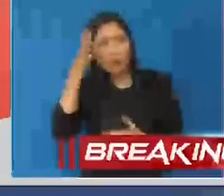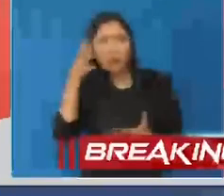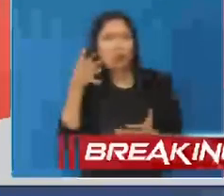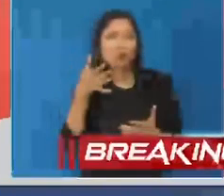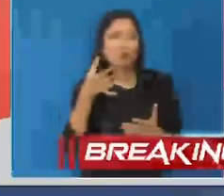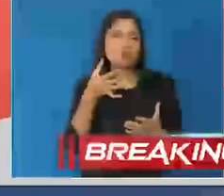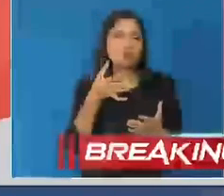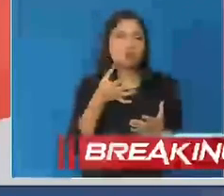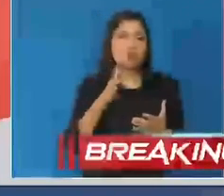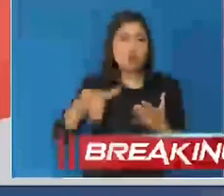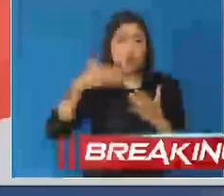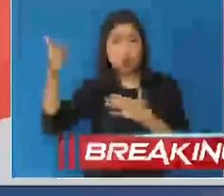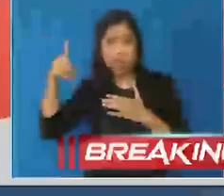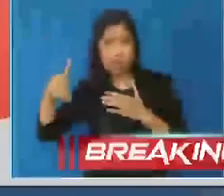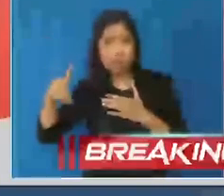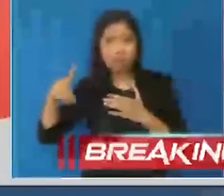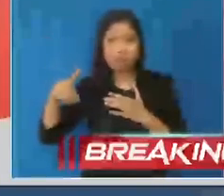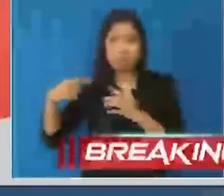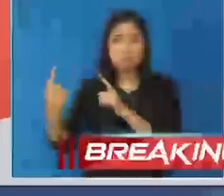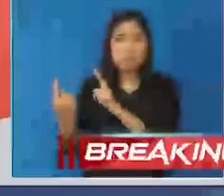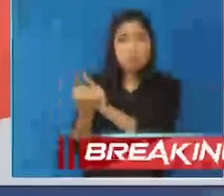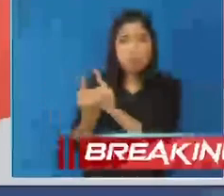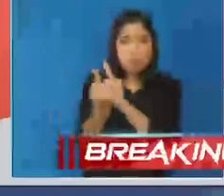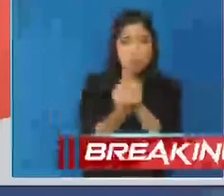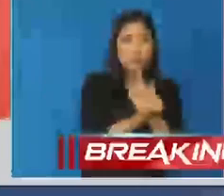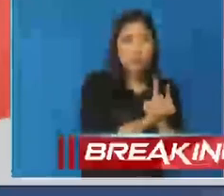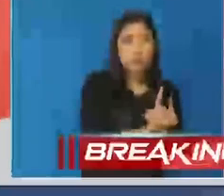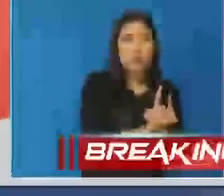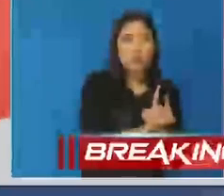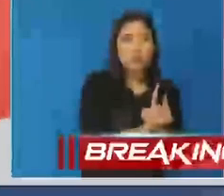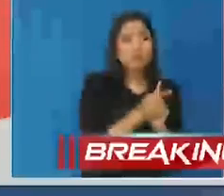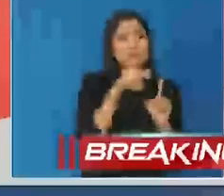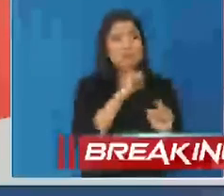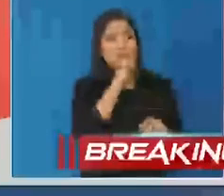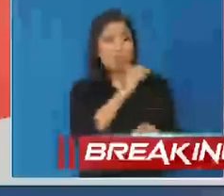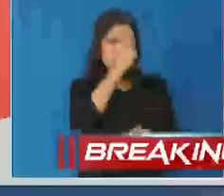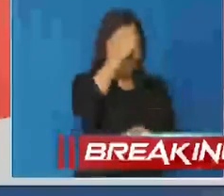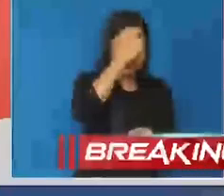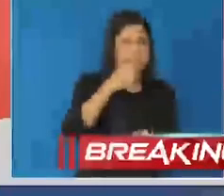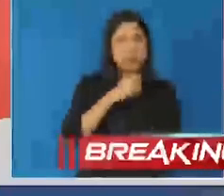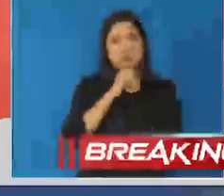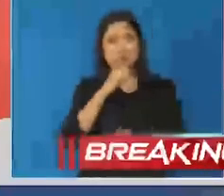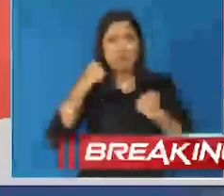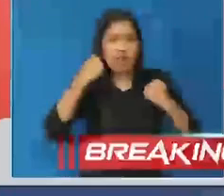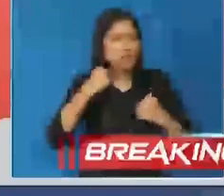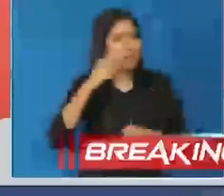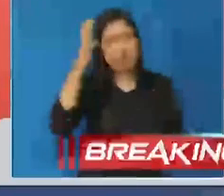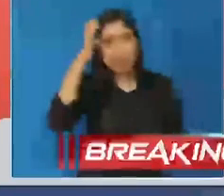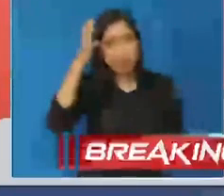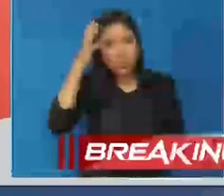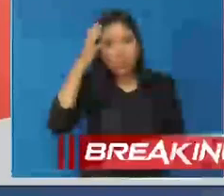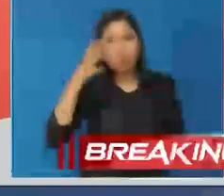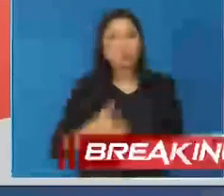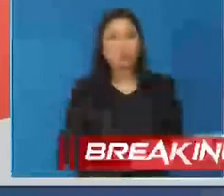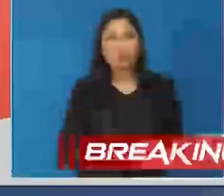siapa di luar yang bertemu dengan kita itu sakit atau tidak Hai Oleh karena